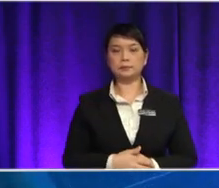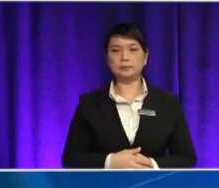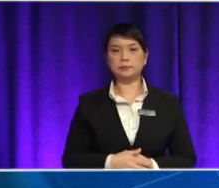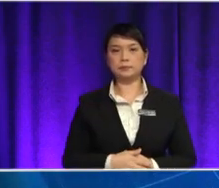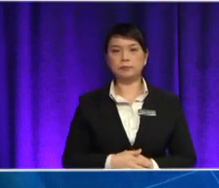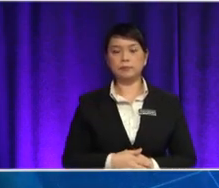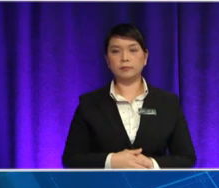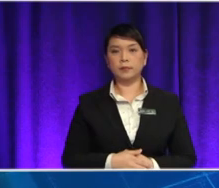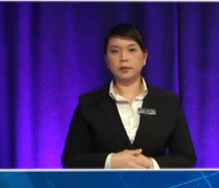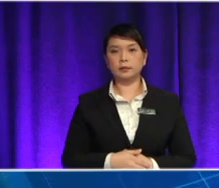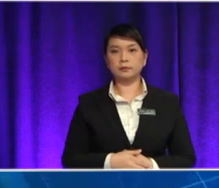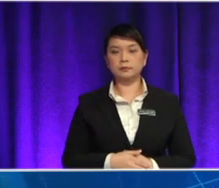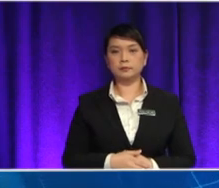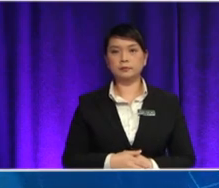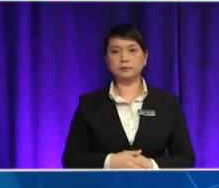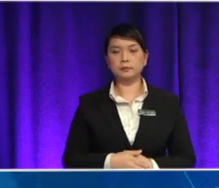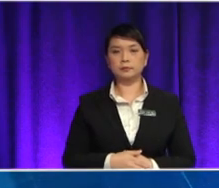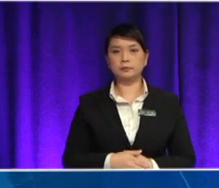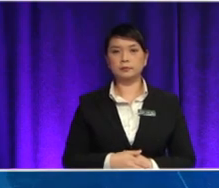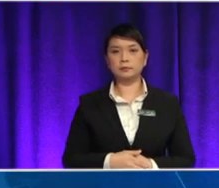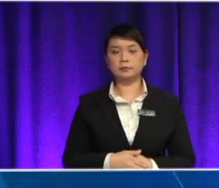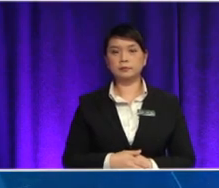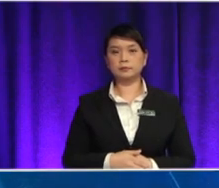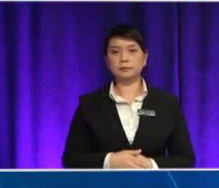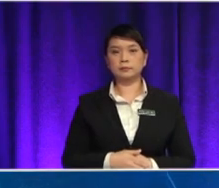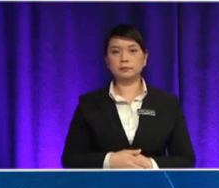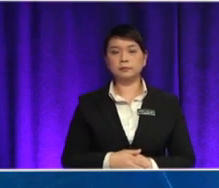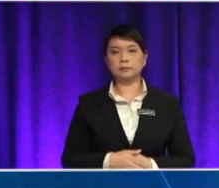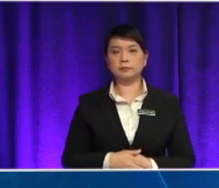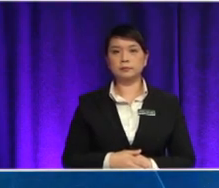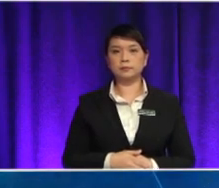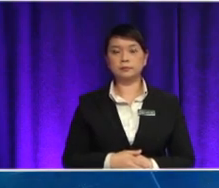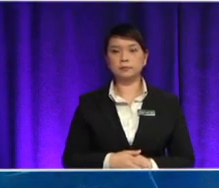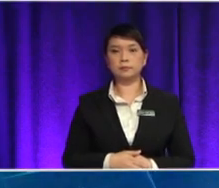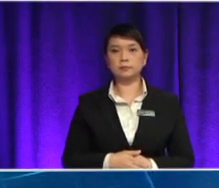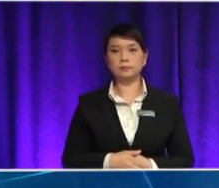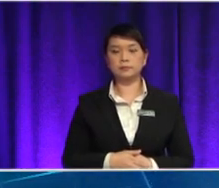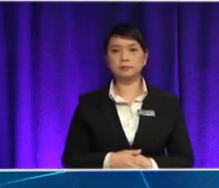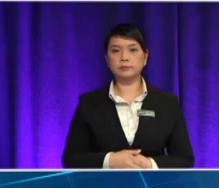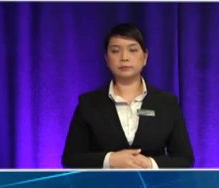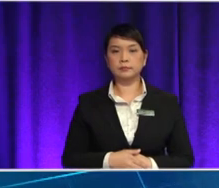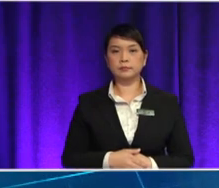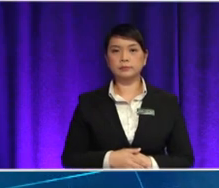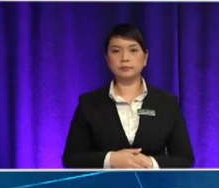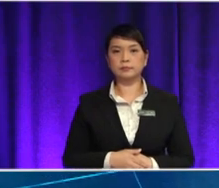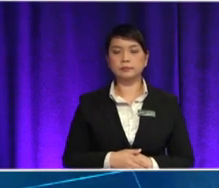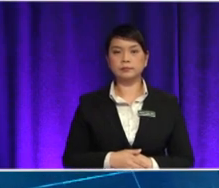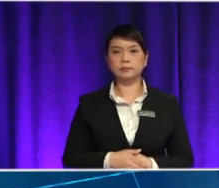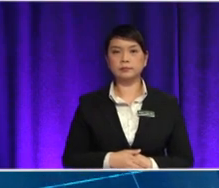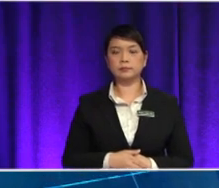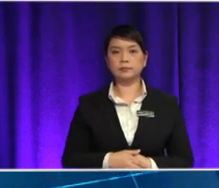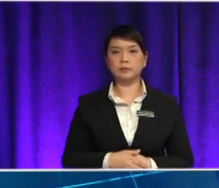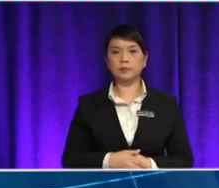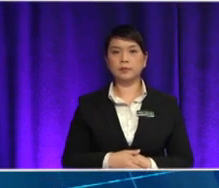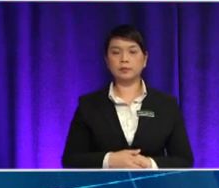apa? Alia tak menulis nombor sebelah tanda-tanda palang itu. Okey, sebenarnya dalam kekerapan